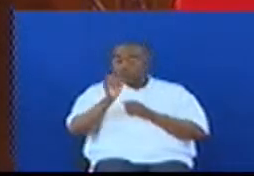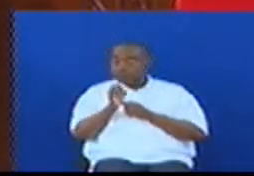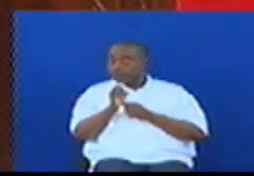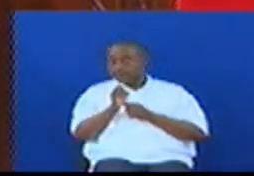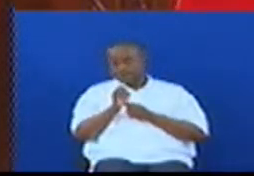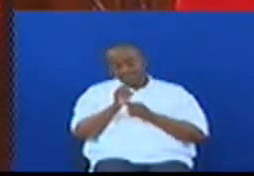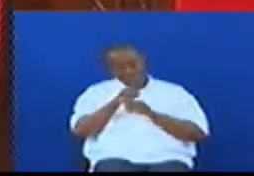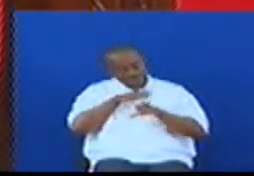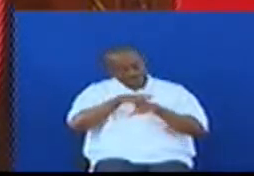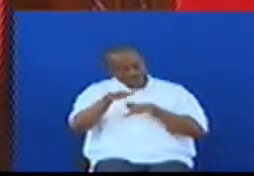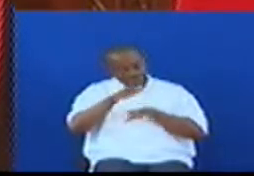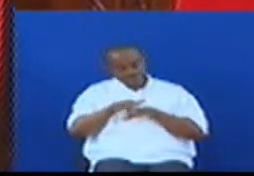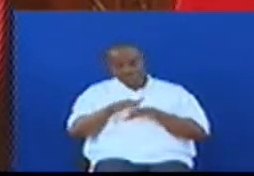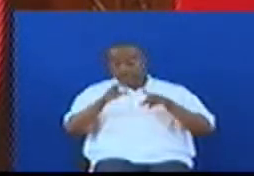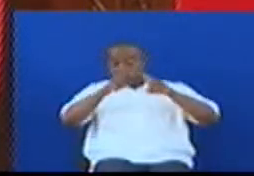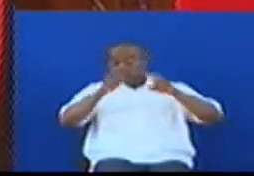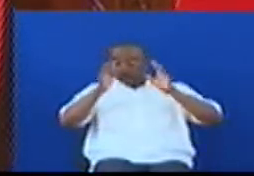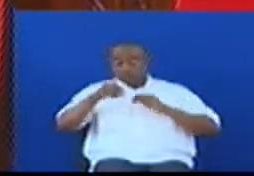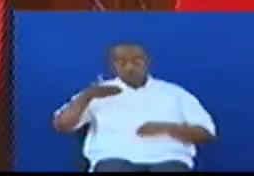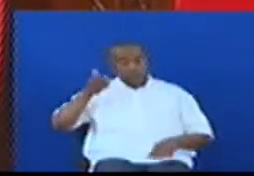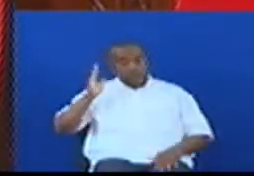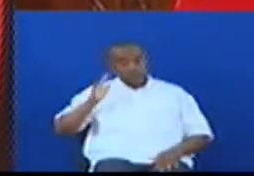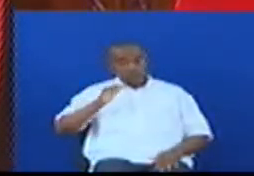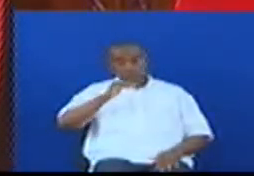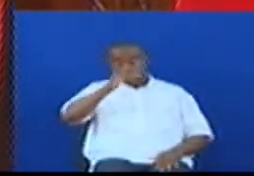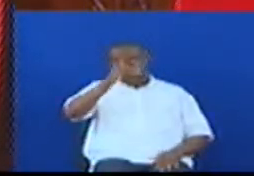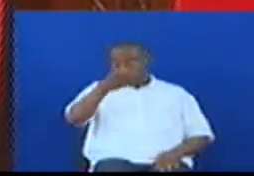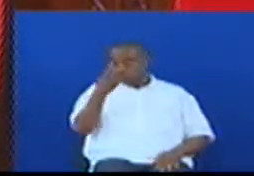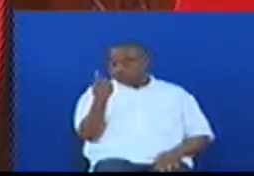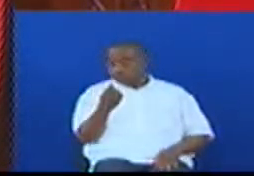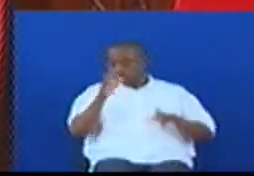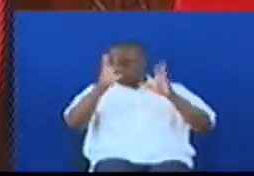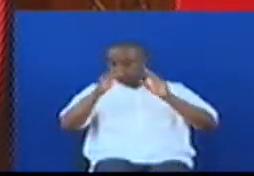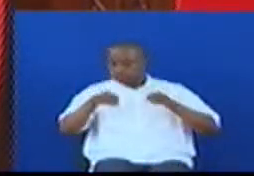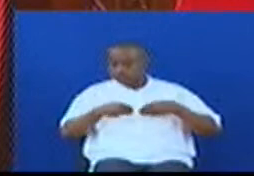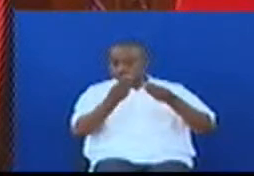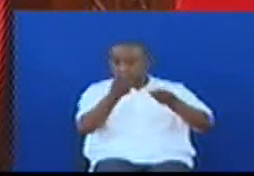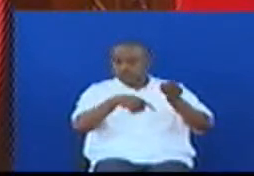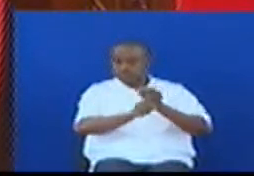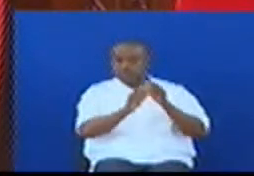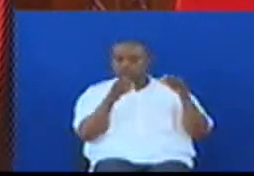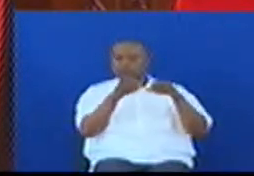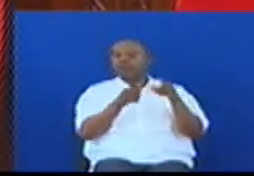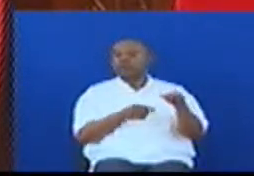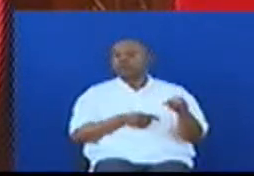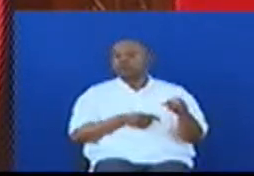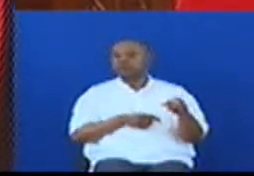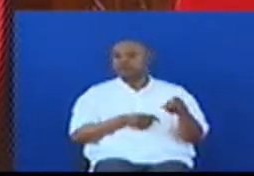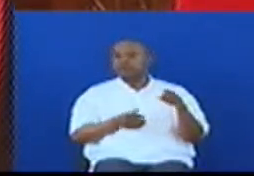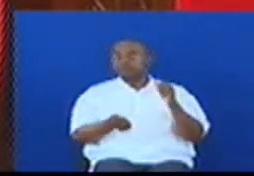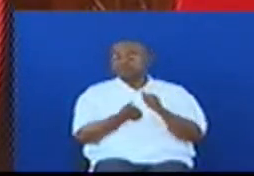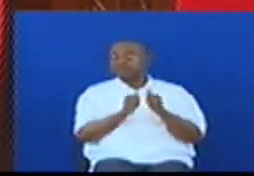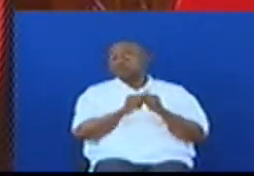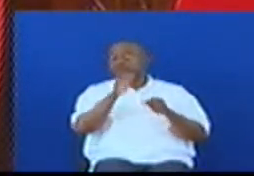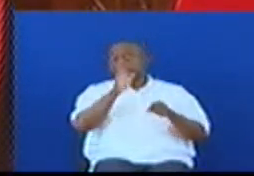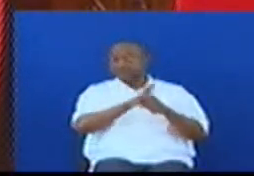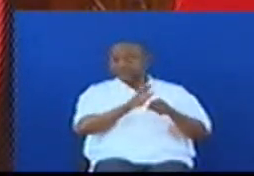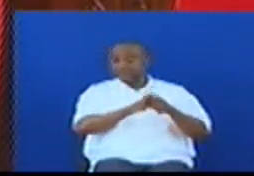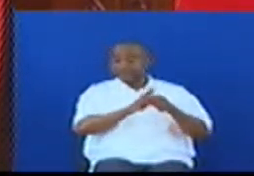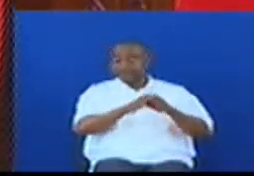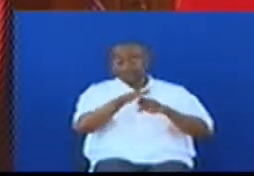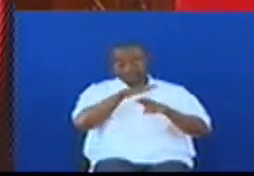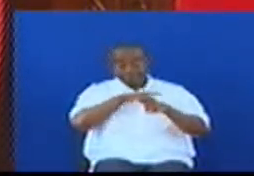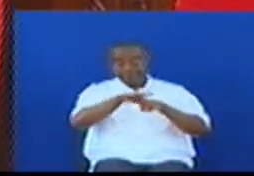mwezi Januari tuliingiza ripoti yetu hapa kwenye kamati. Na kwa kiasi kikubwa mambo mengi humu